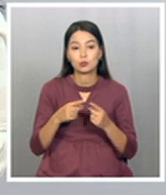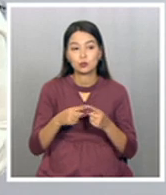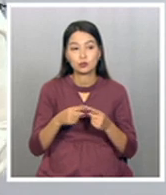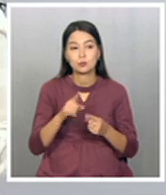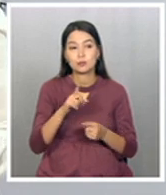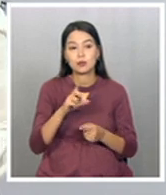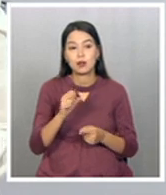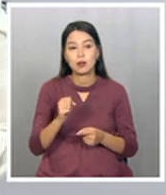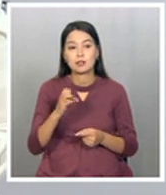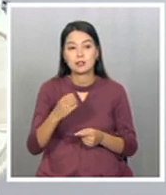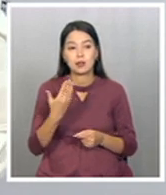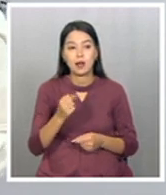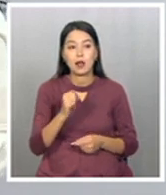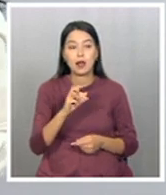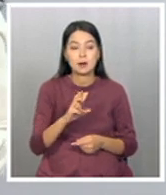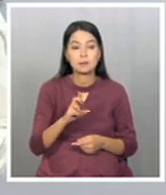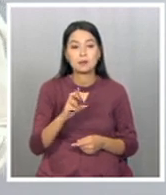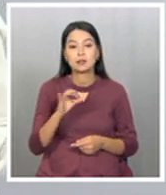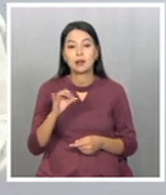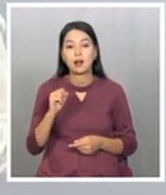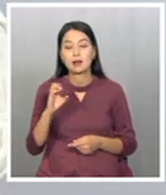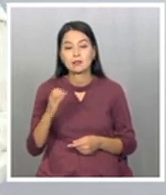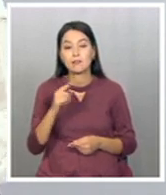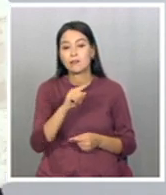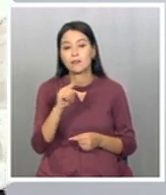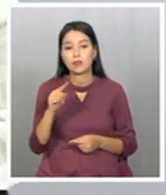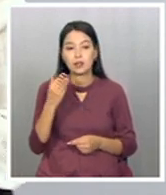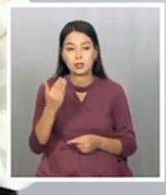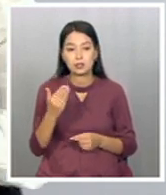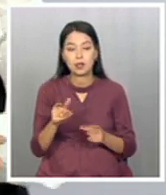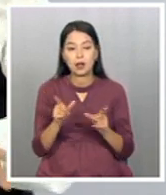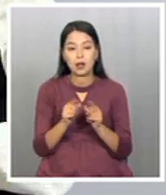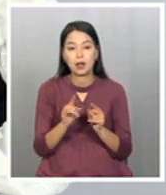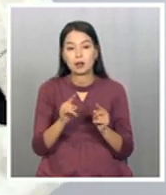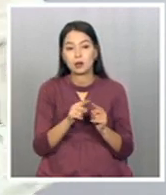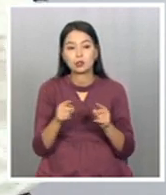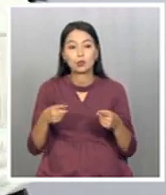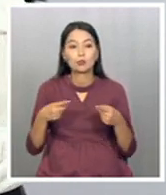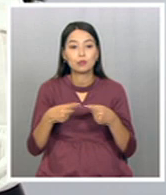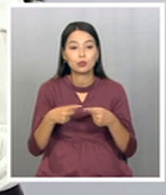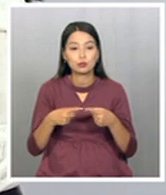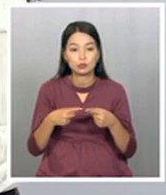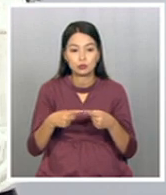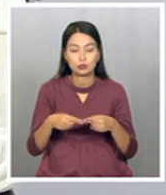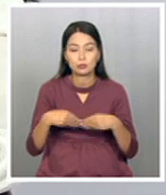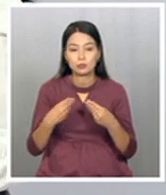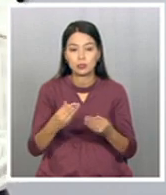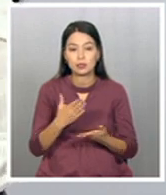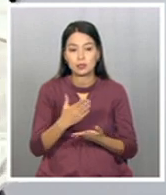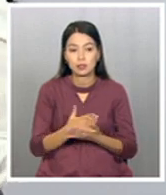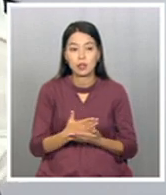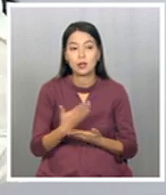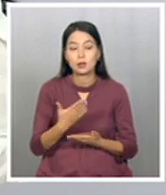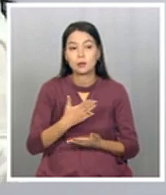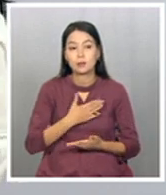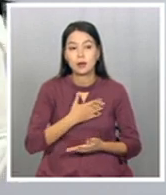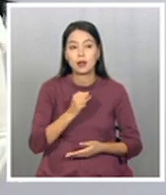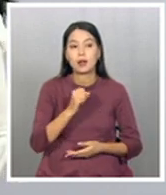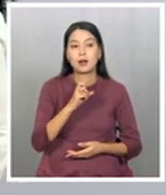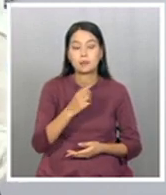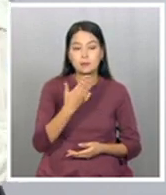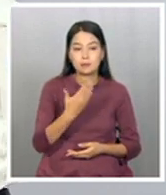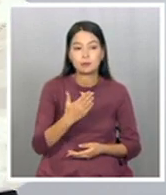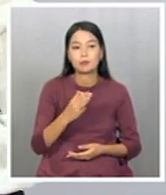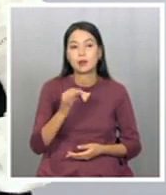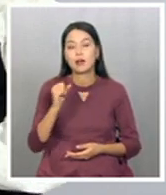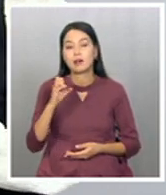ол AB векторы мен AC векторының арасындағы бұрышты береді екен. Онда біз алдымен AB векторы мен